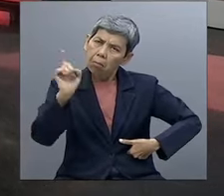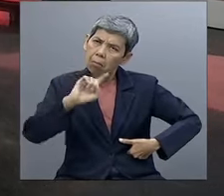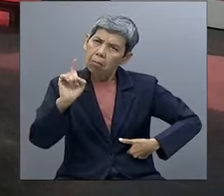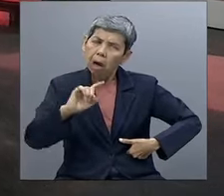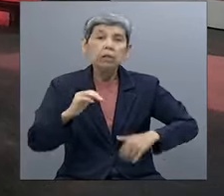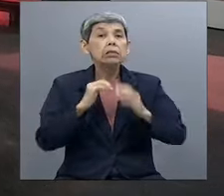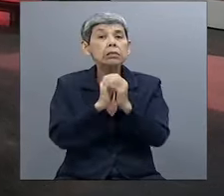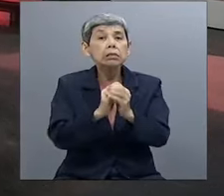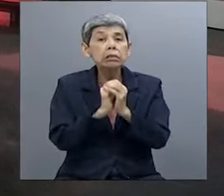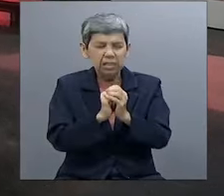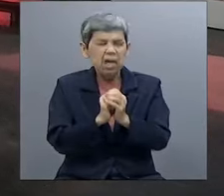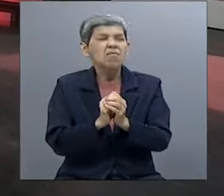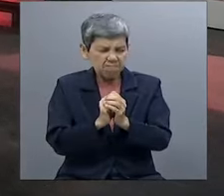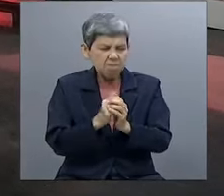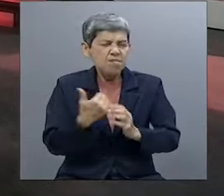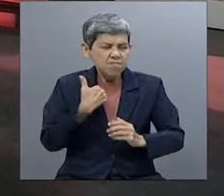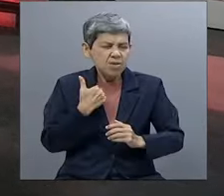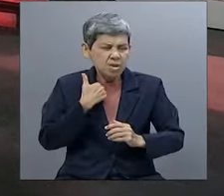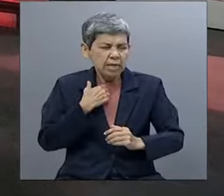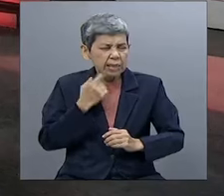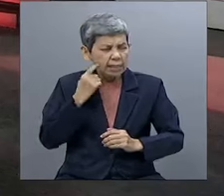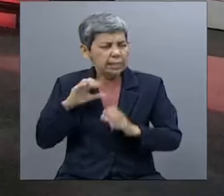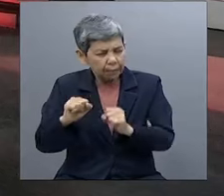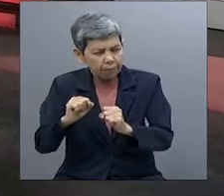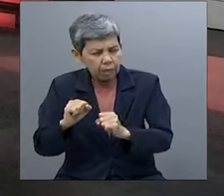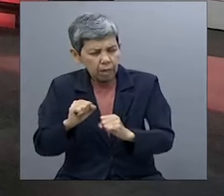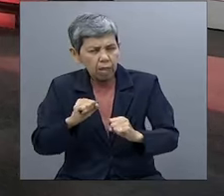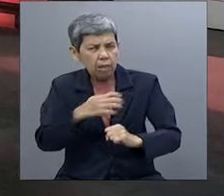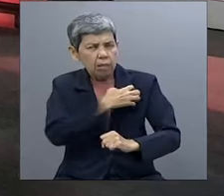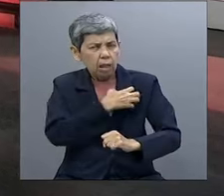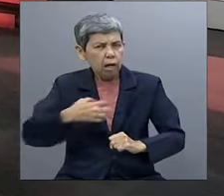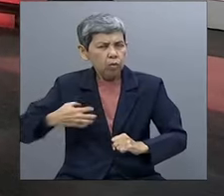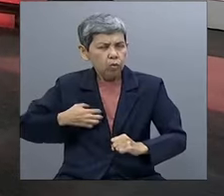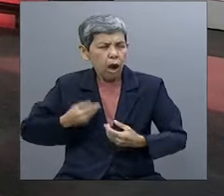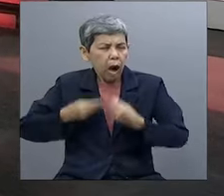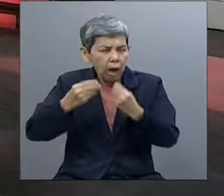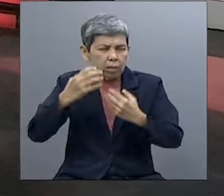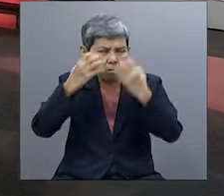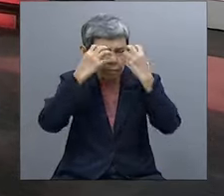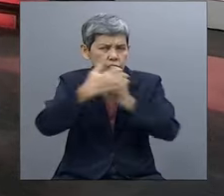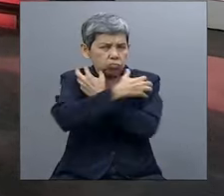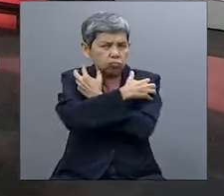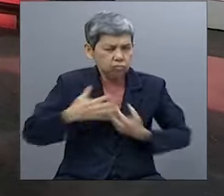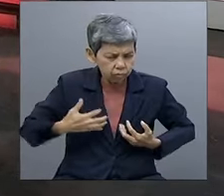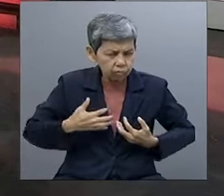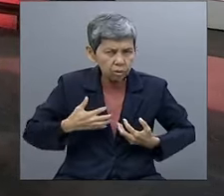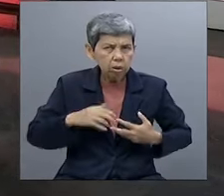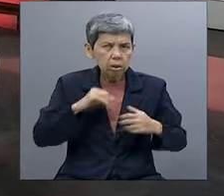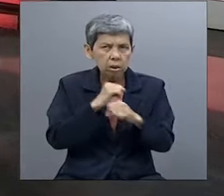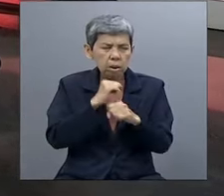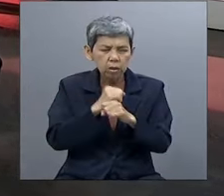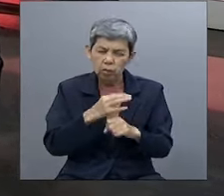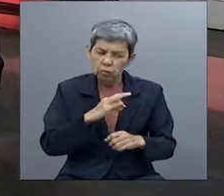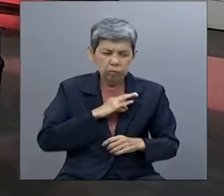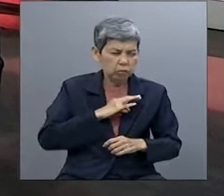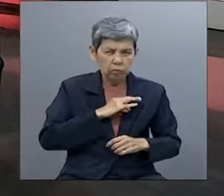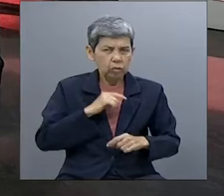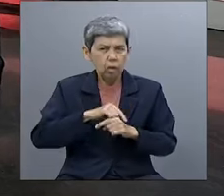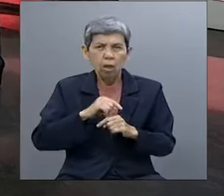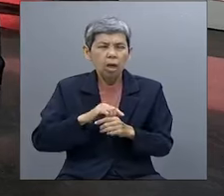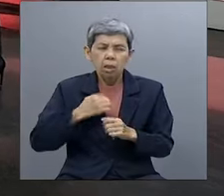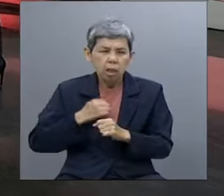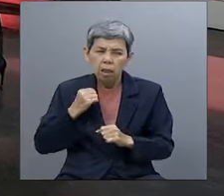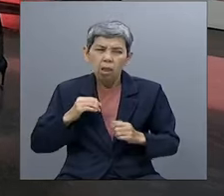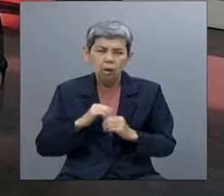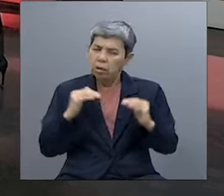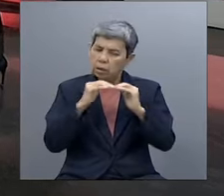จีนเคยเจอในช่วงยุคแรกๆของการใช้การทูตแพนด้านะคะรวมไปถึงปัญหาเรื่องของการรับมือกับเสียงวิพากษ์วิจารณ์จากนักรณรงค์